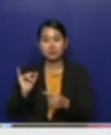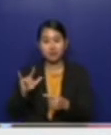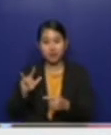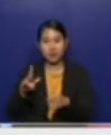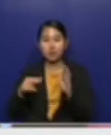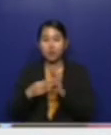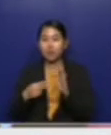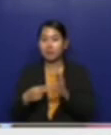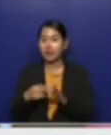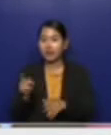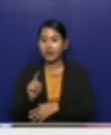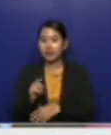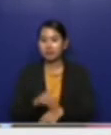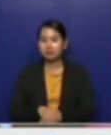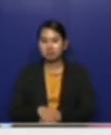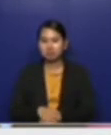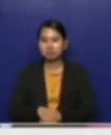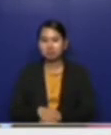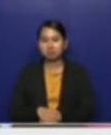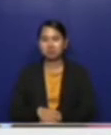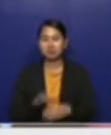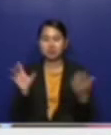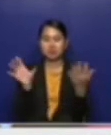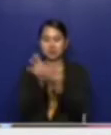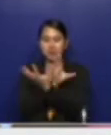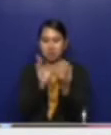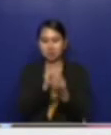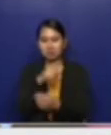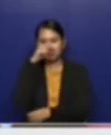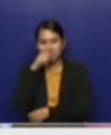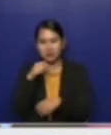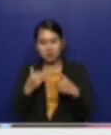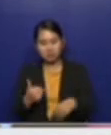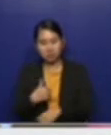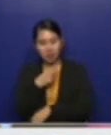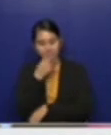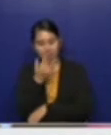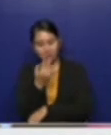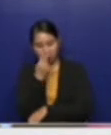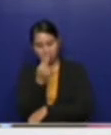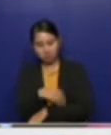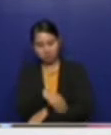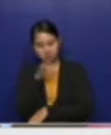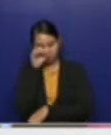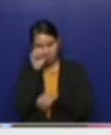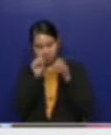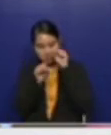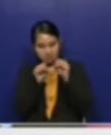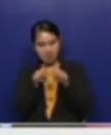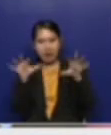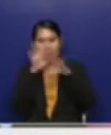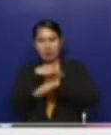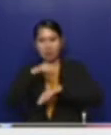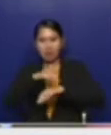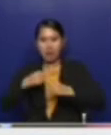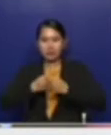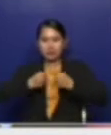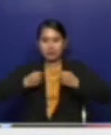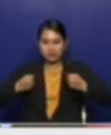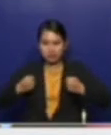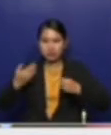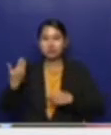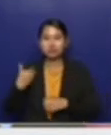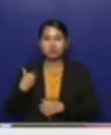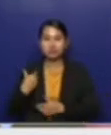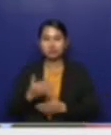ที่สังคมเราขณะนี้กำลังเฝ้ามองและจับตาอยู่เป็นการซื้อเวลาเป็นการถ่วงเวล